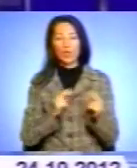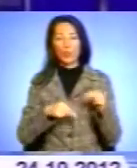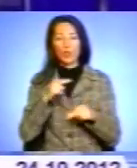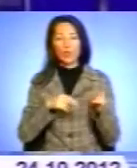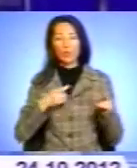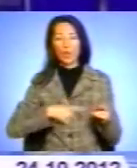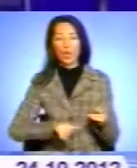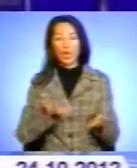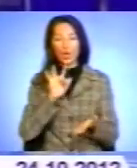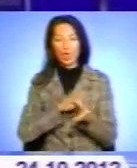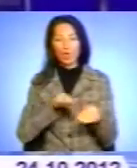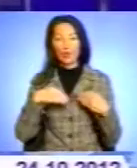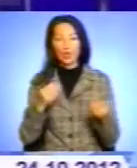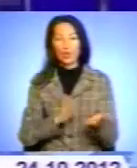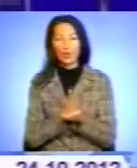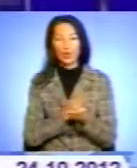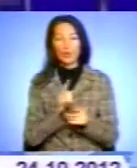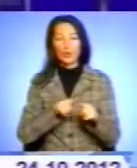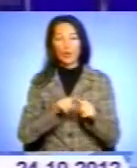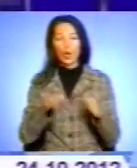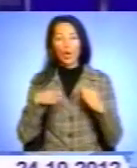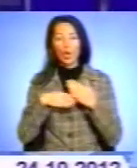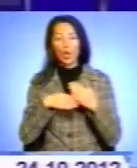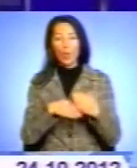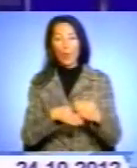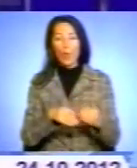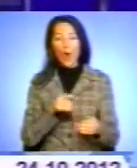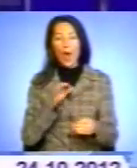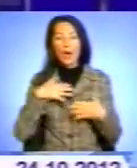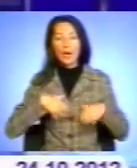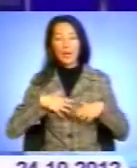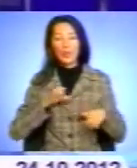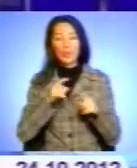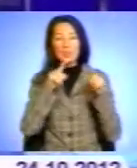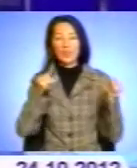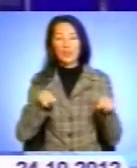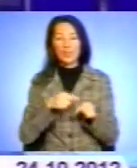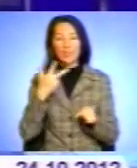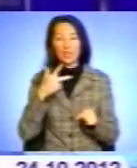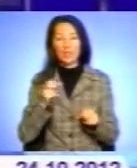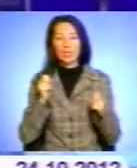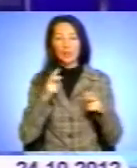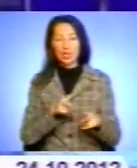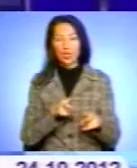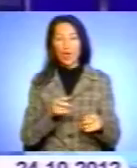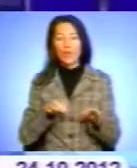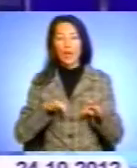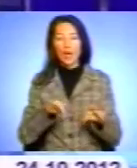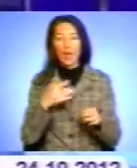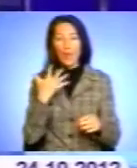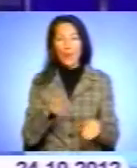вручив службі швидкої допомоги Криму сертифікати на 30 спеціалізованих автомобілів і 5 пересувних